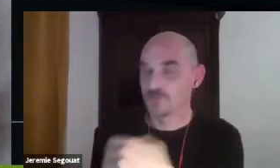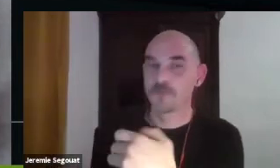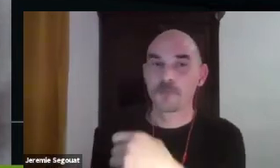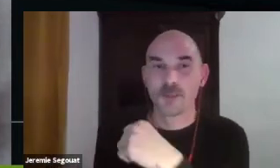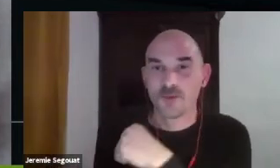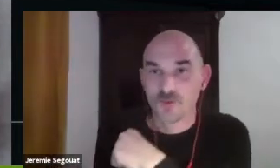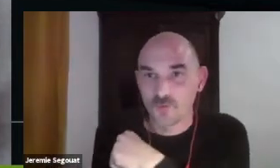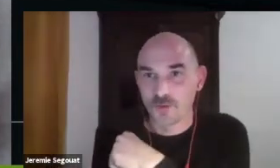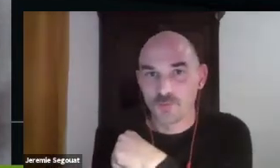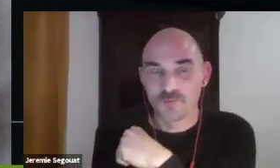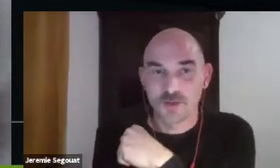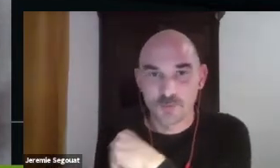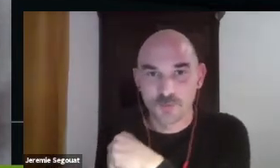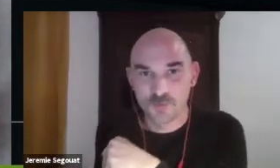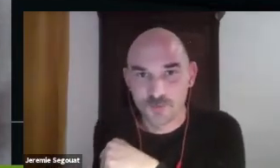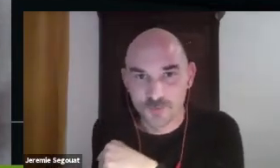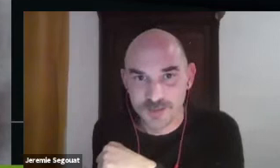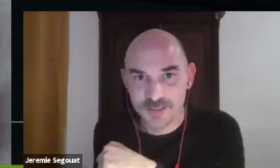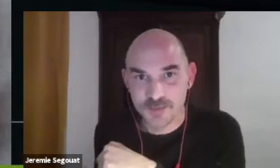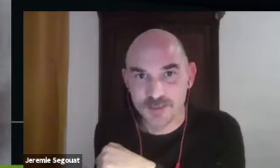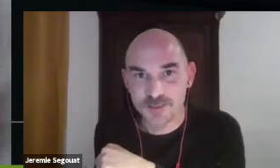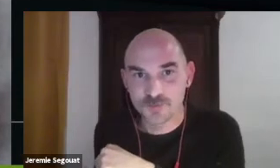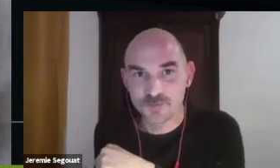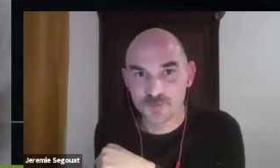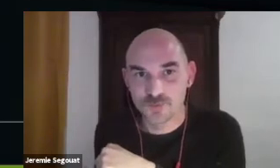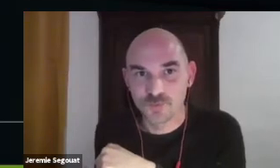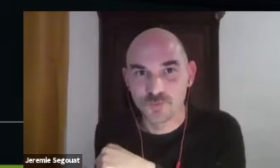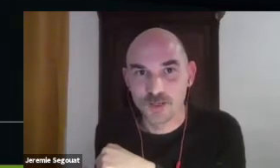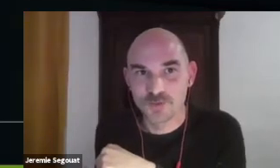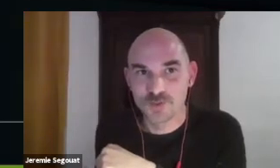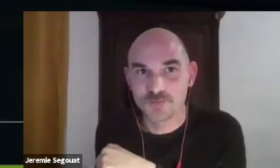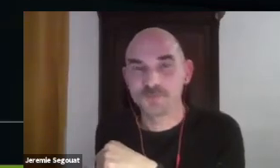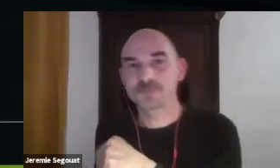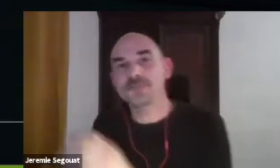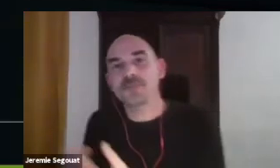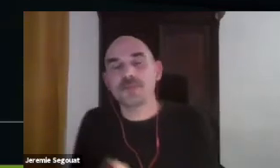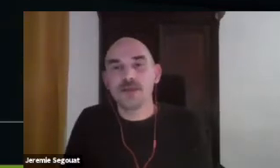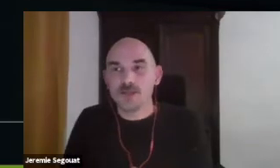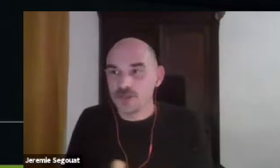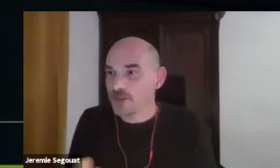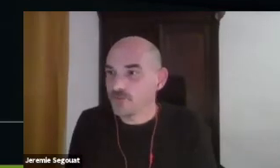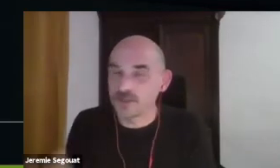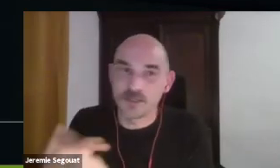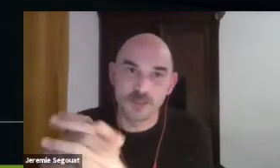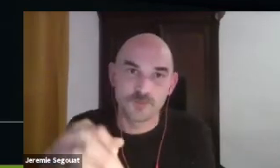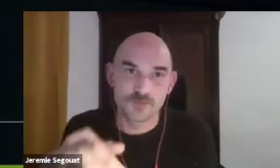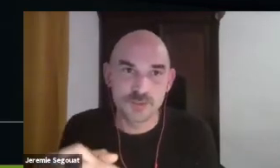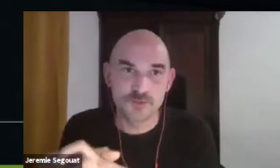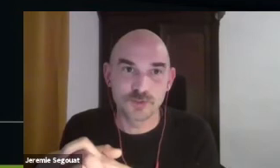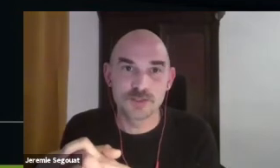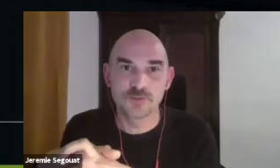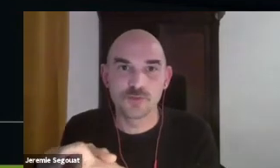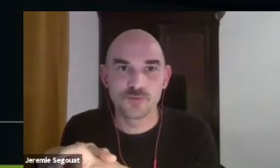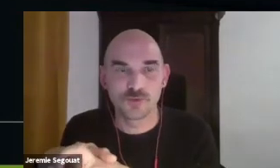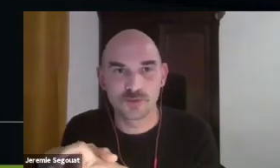qui écoute voilà pour avoir un peu d'explicitation de ce dont je vous parlais juste à peu j'aimerais revenir très brièvement aussi